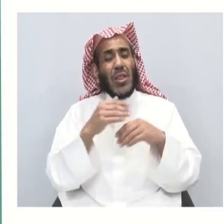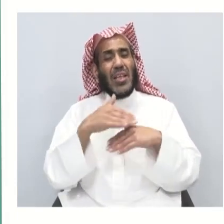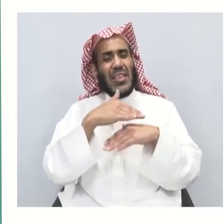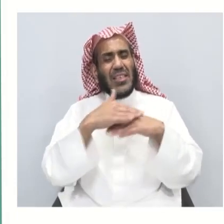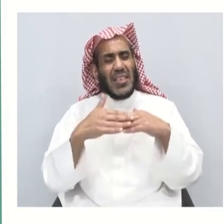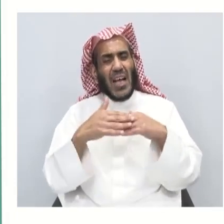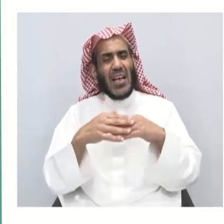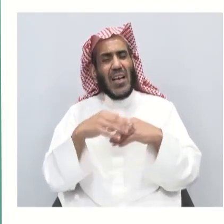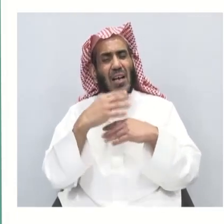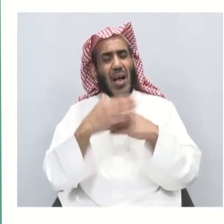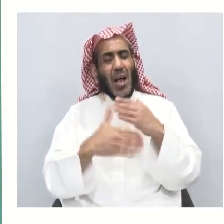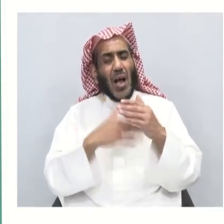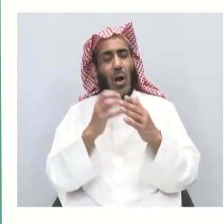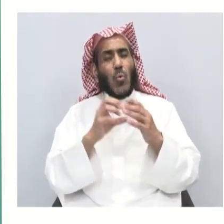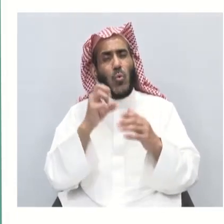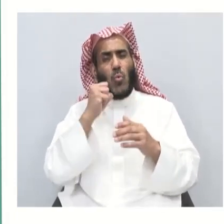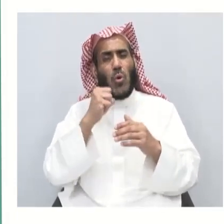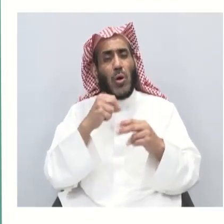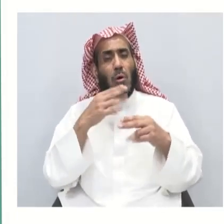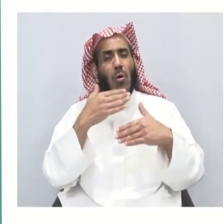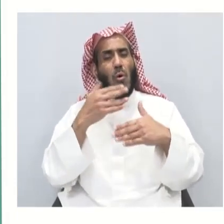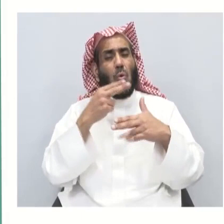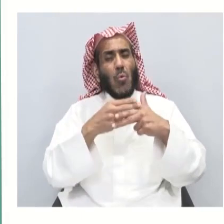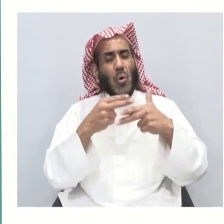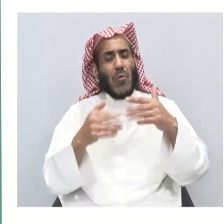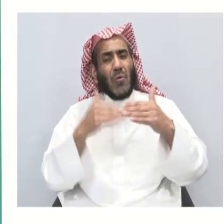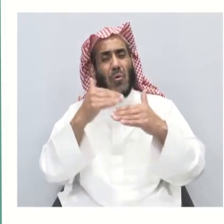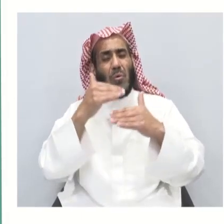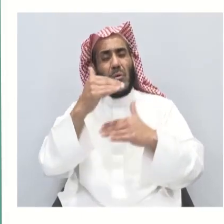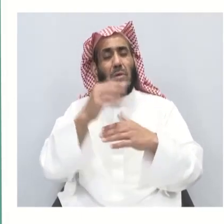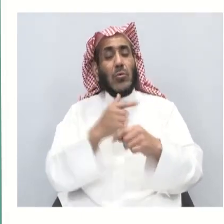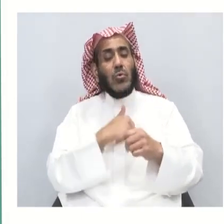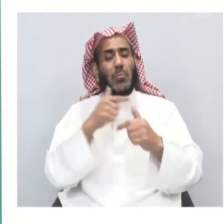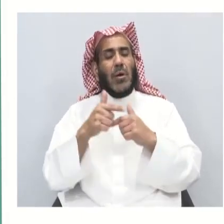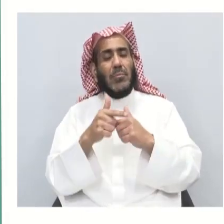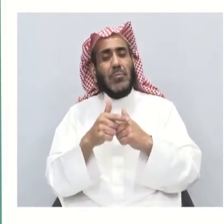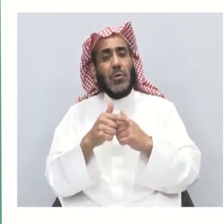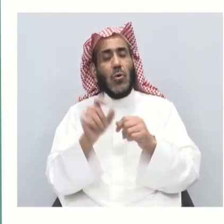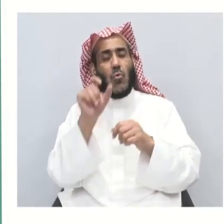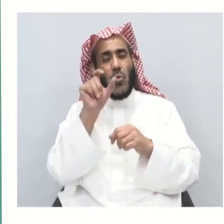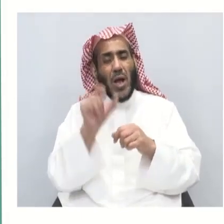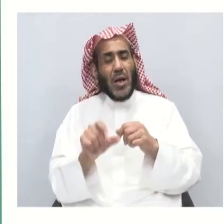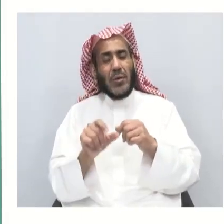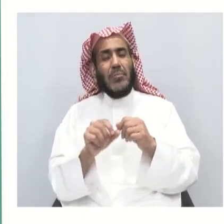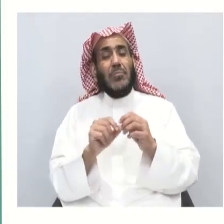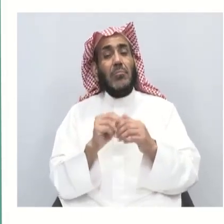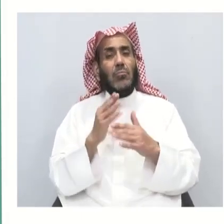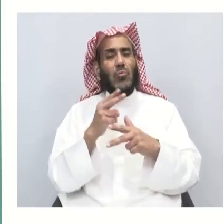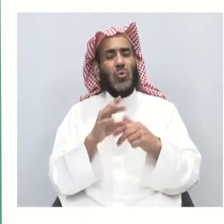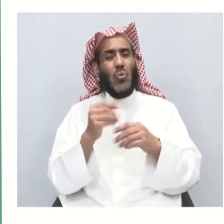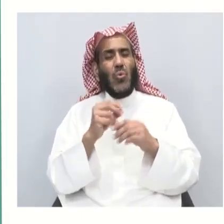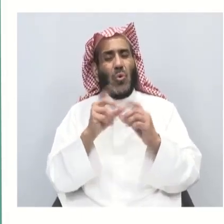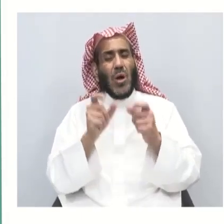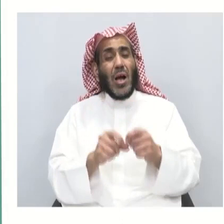خلوي سميك مرتبة فوق بعضها البعض، لذلك تسمى وعاء. خلايا الخشب دائما